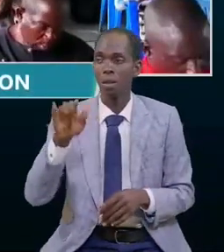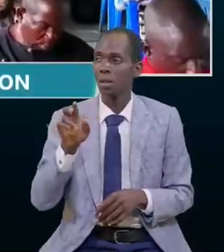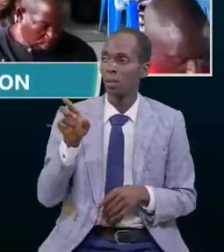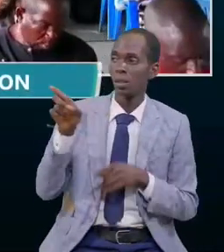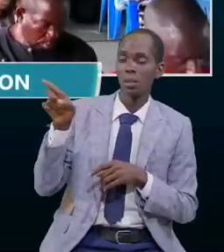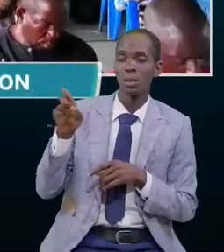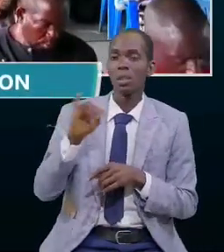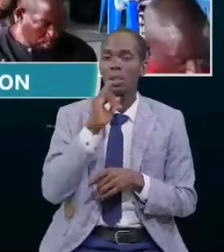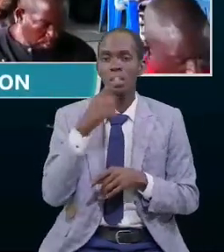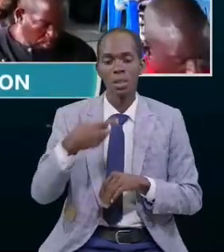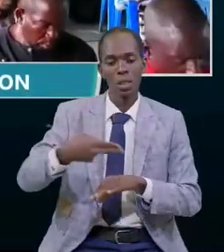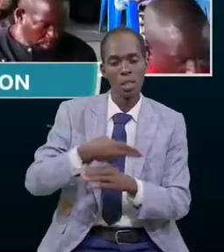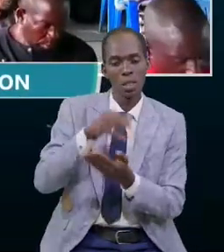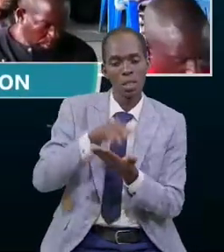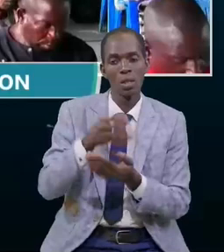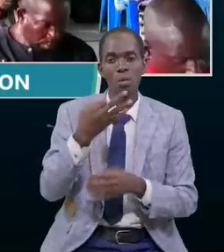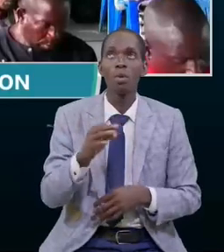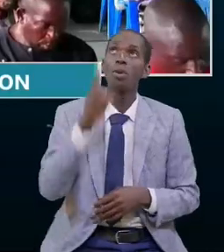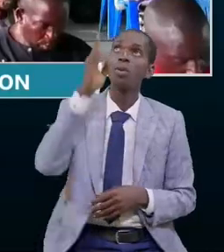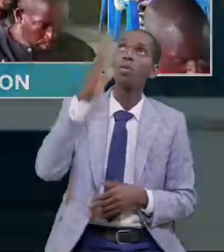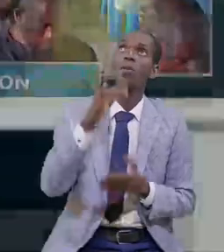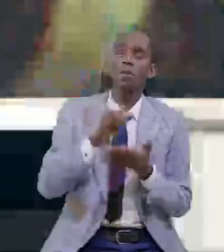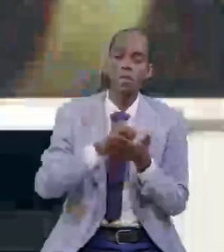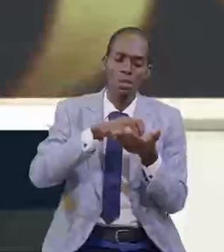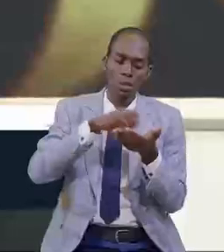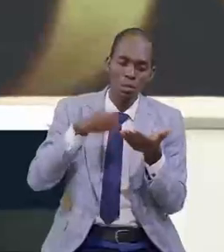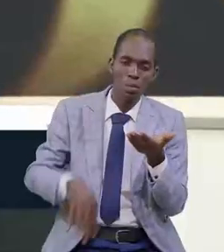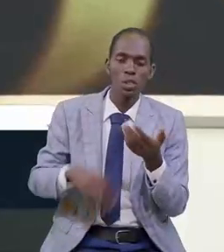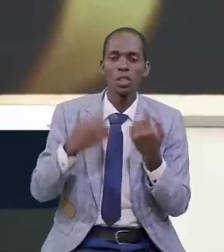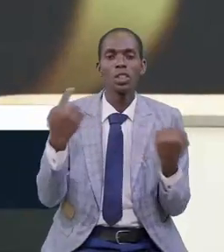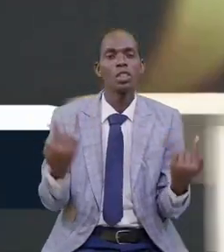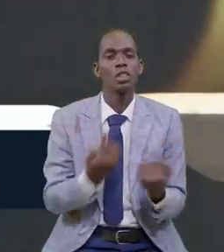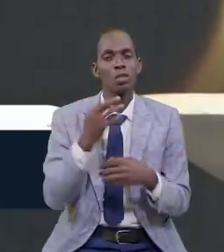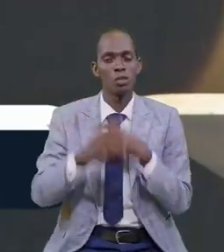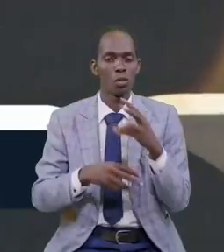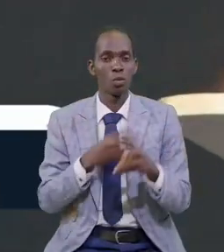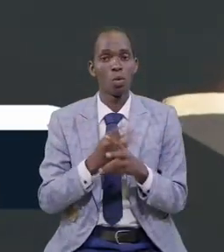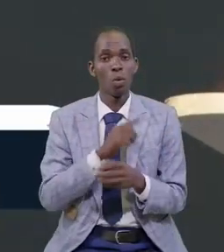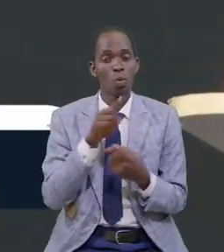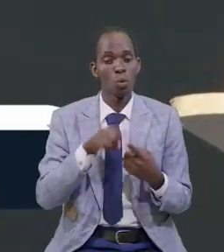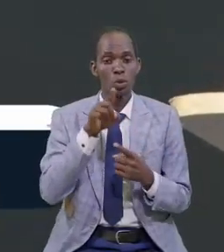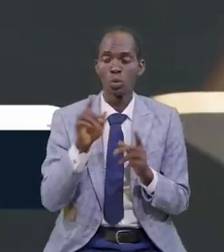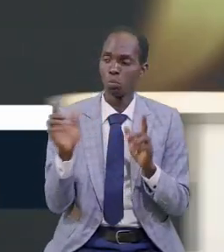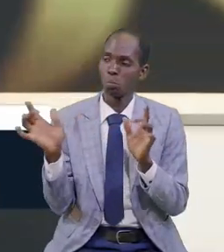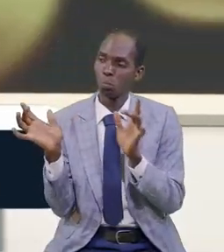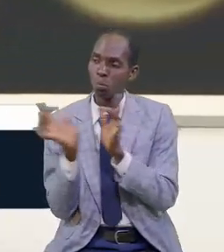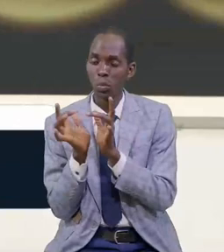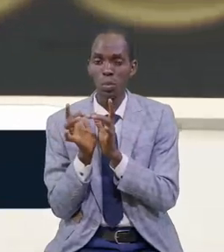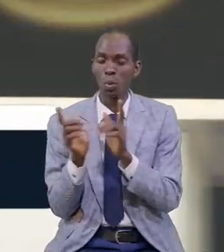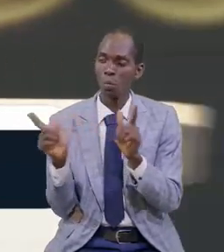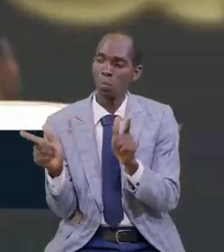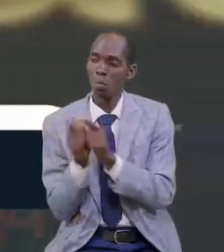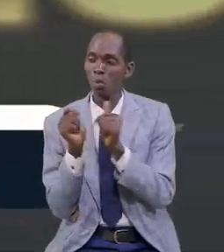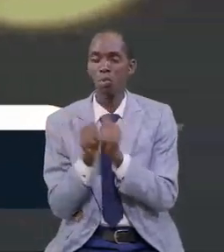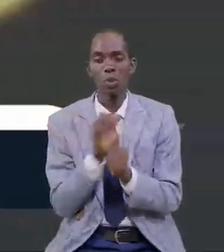Dieu qui haôte le péché du monde lorsque vous avez contact avec Jésus